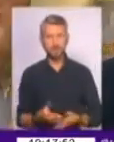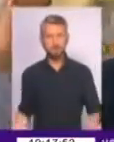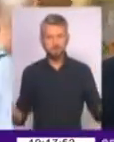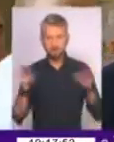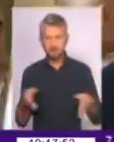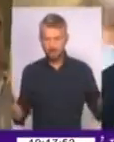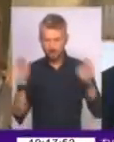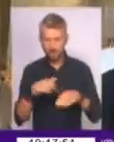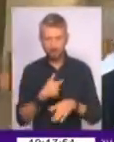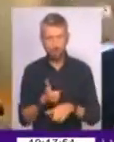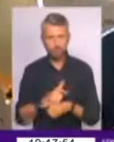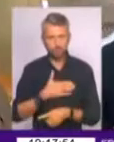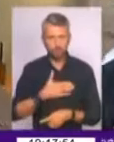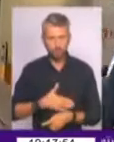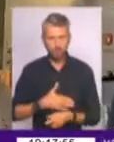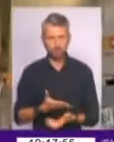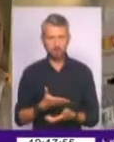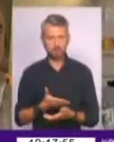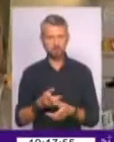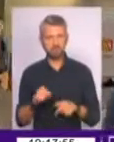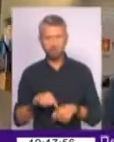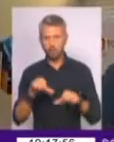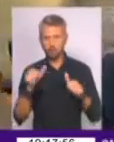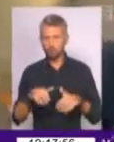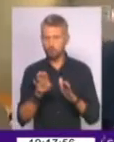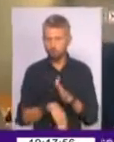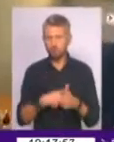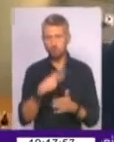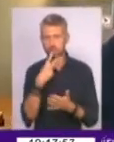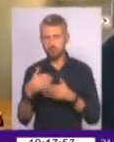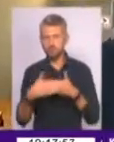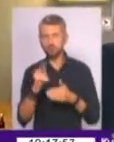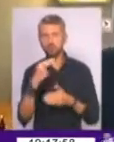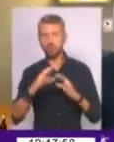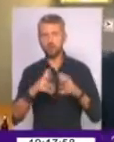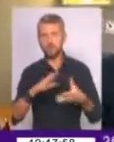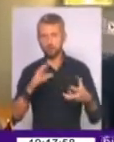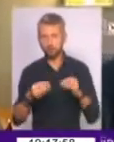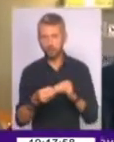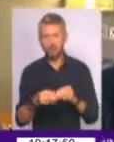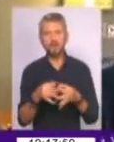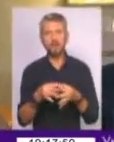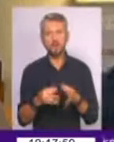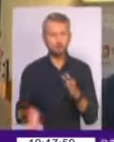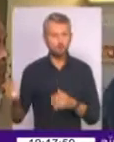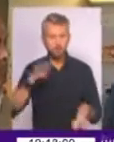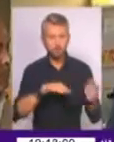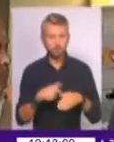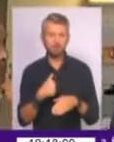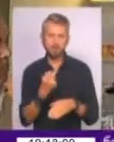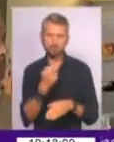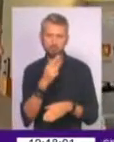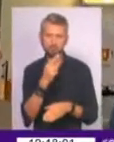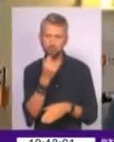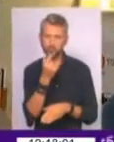доволен, тобто навіть при цьому спаді форми я зміг показати близький до чемпіонату світу результат. В вольному стилі я трохи ошибся в полуфіналі, тому я не